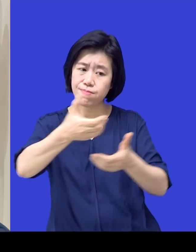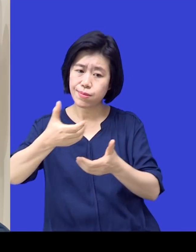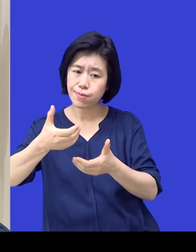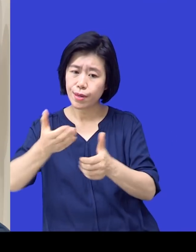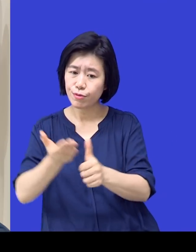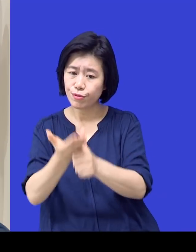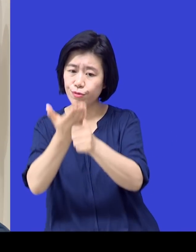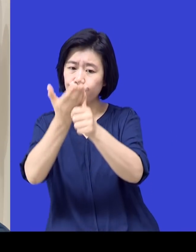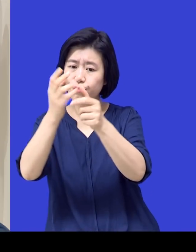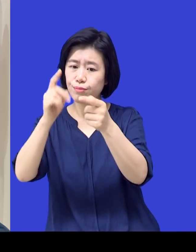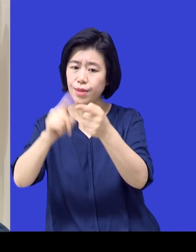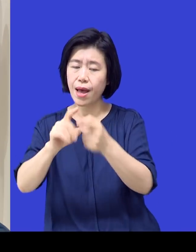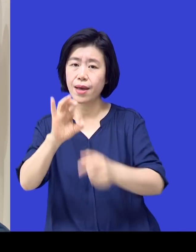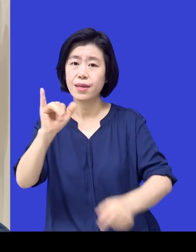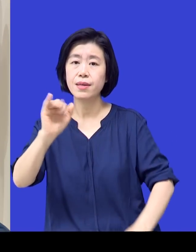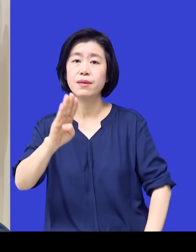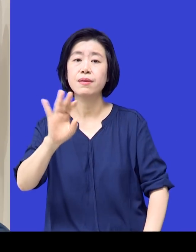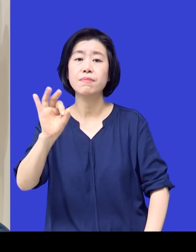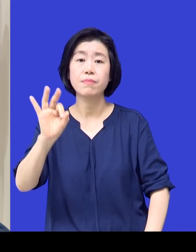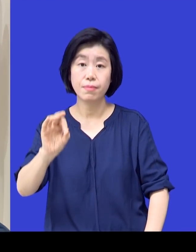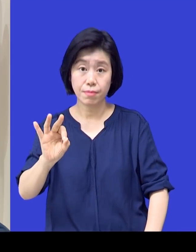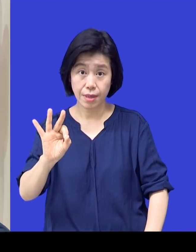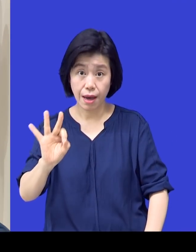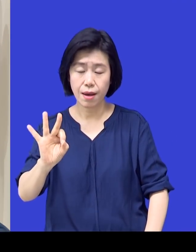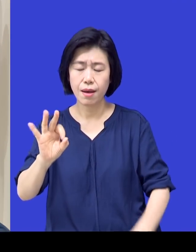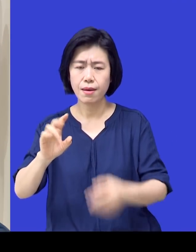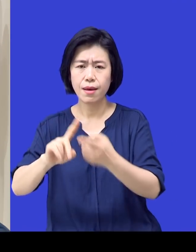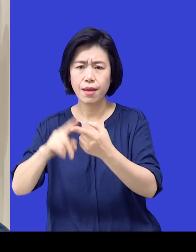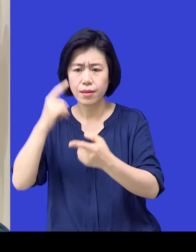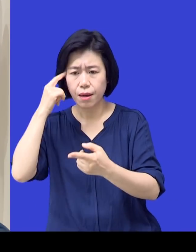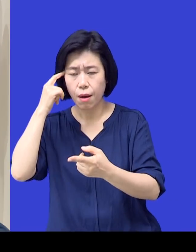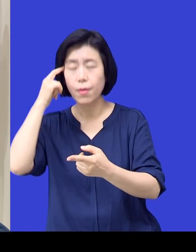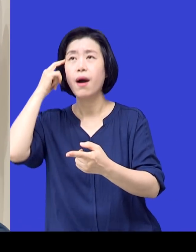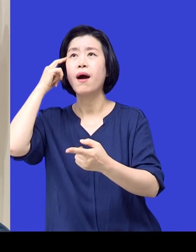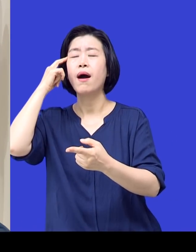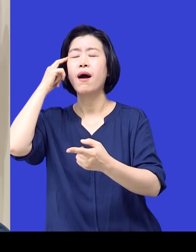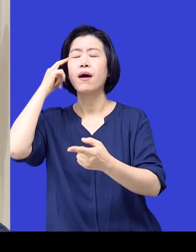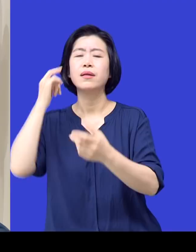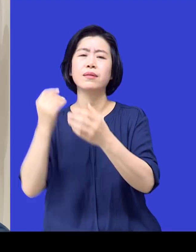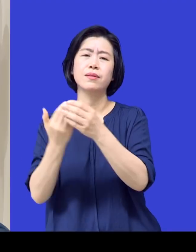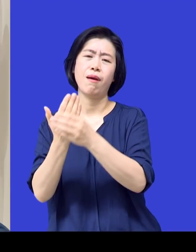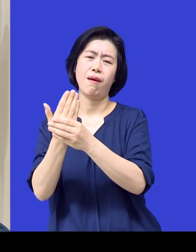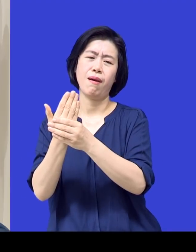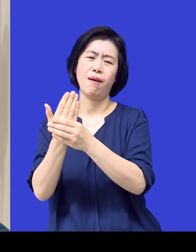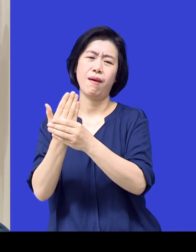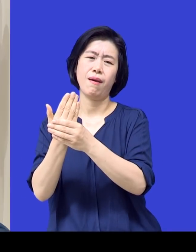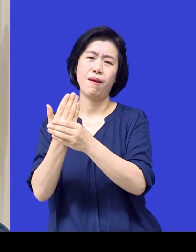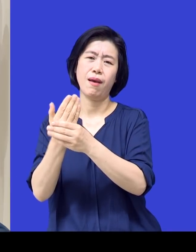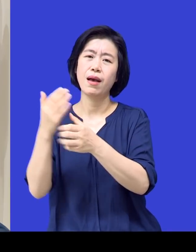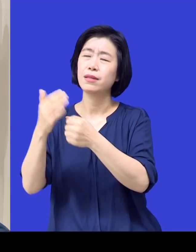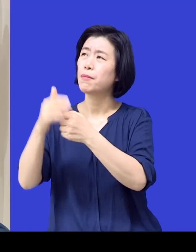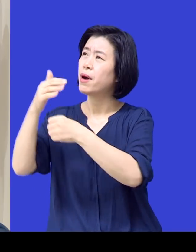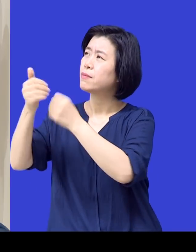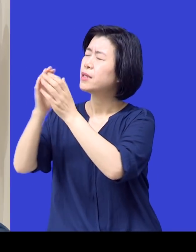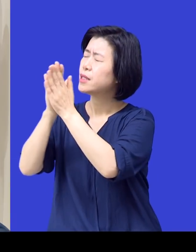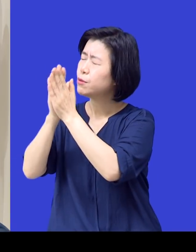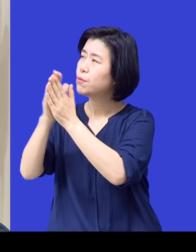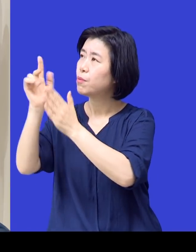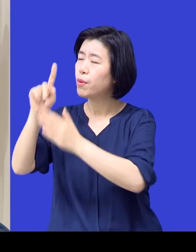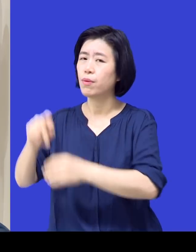그 부담을 하나님이 주시는데 본인이 그랬대요. 하나님 왜 나에게 갑자기 또 이런 부담을 주십니까? 예. 나는 새